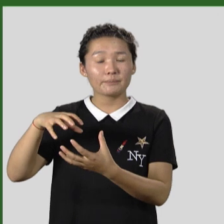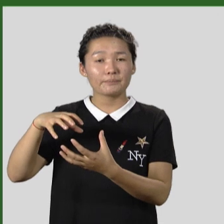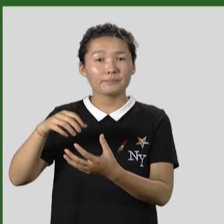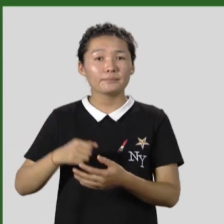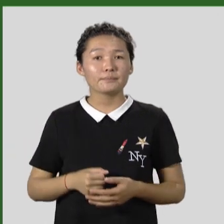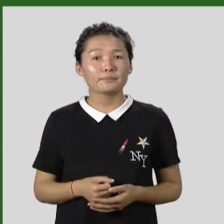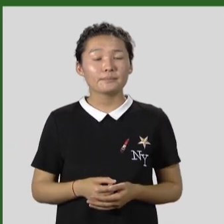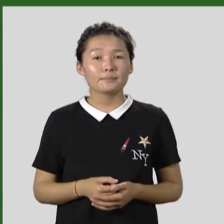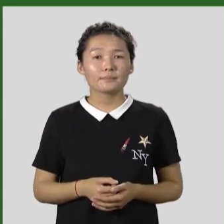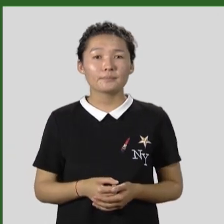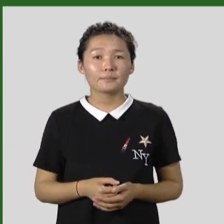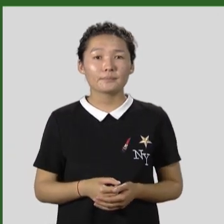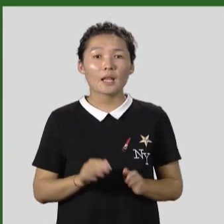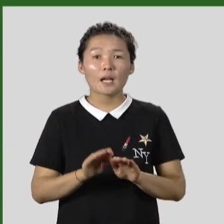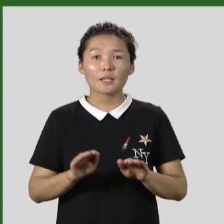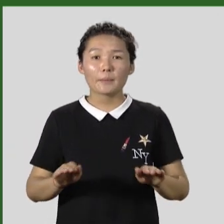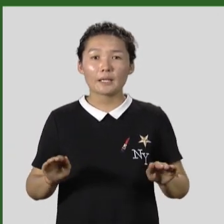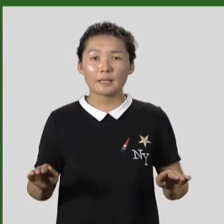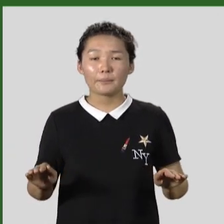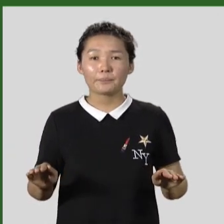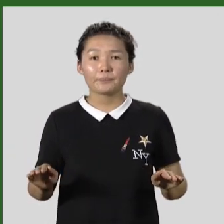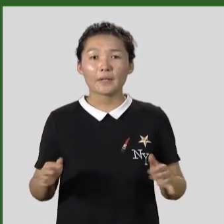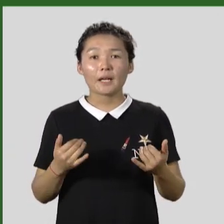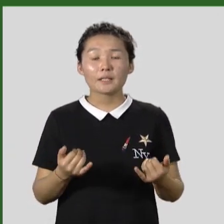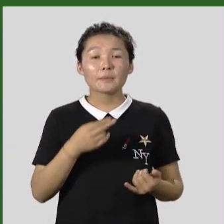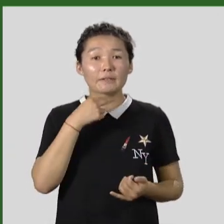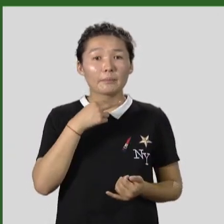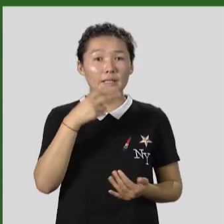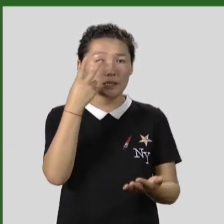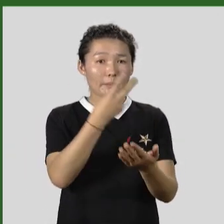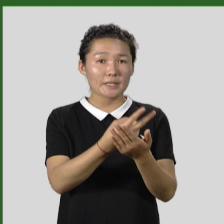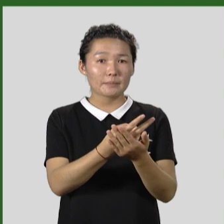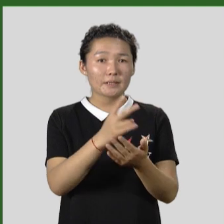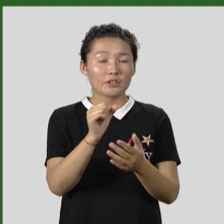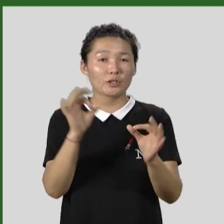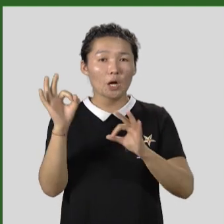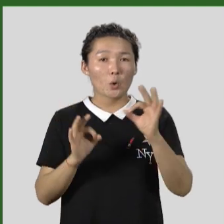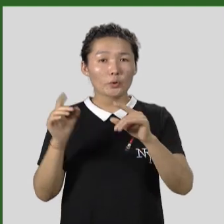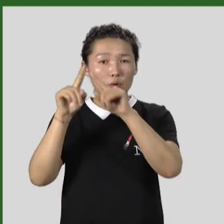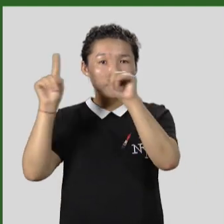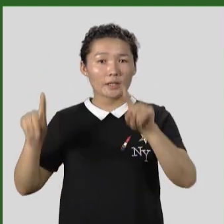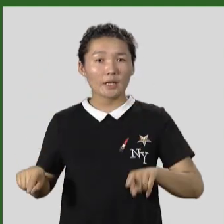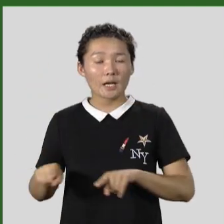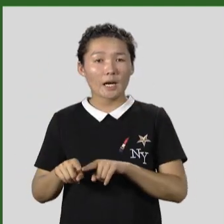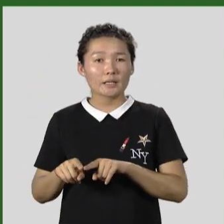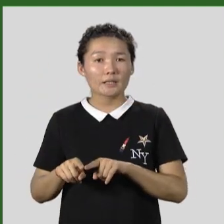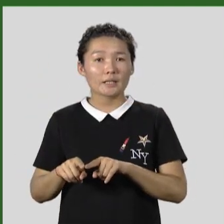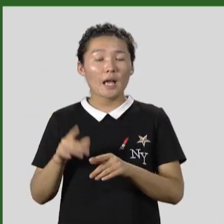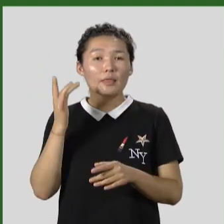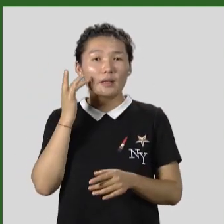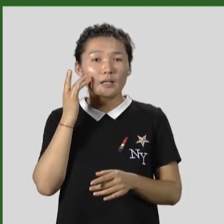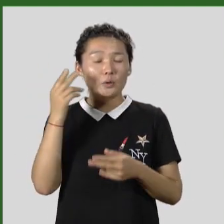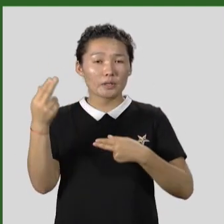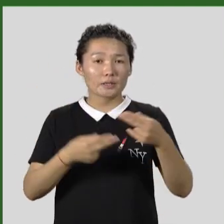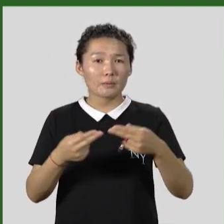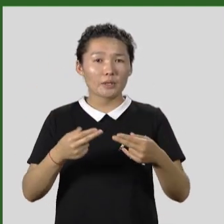правилам. Ребята, а теперь внимательно посмотрите на контурные карты, на которых изображен